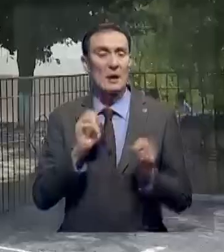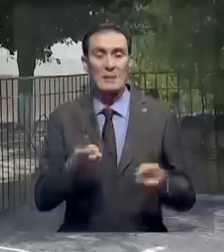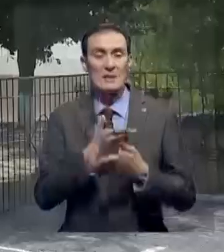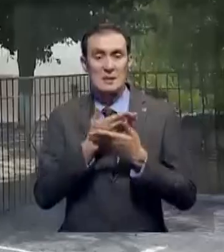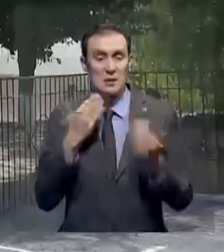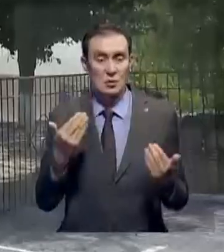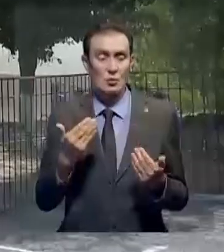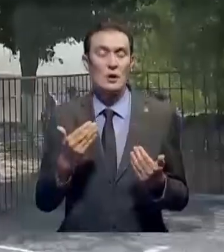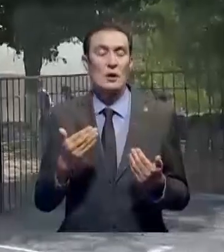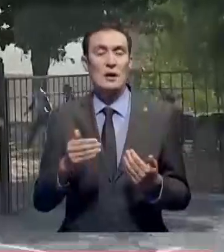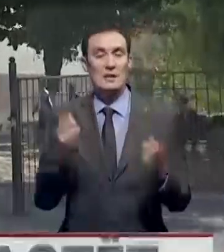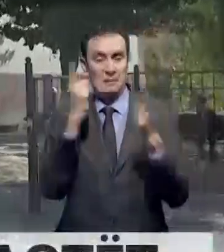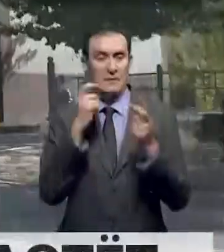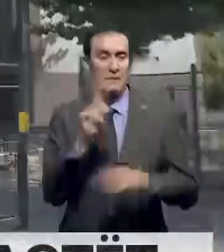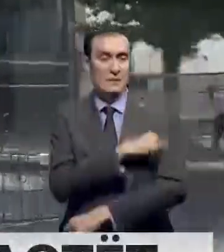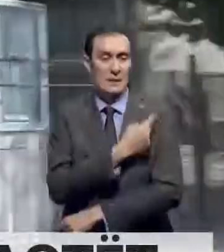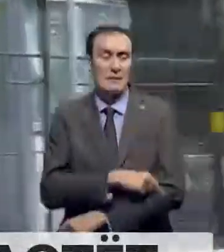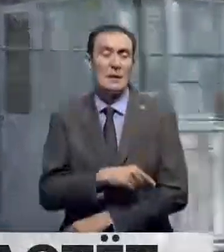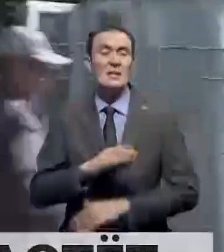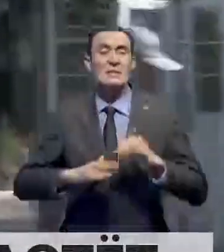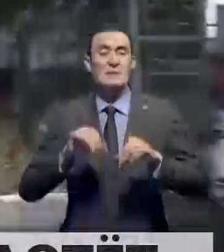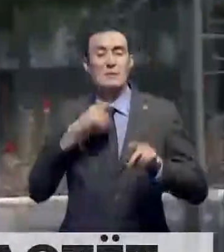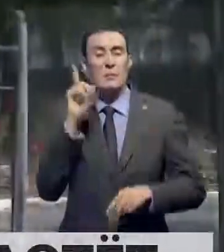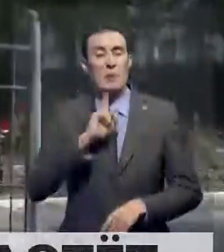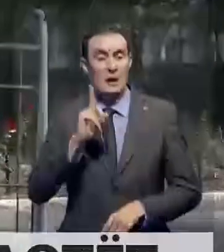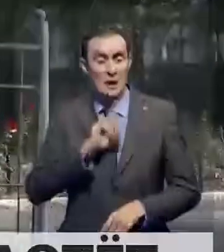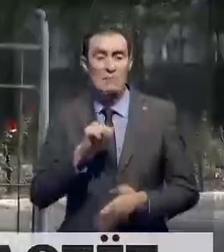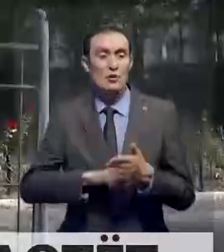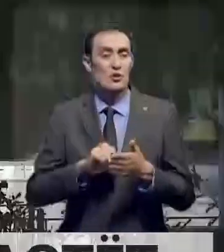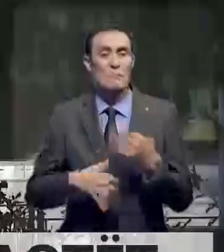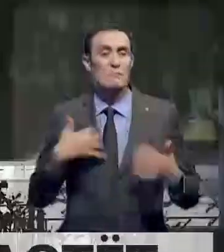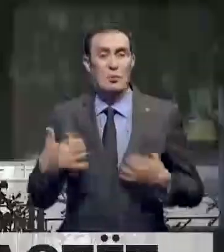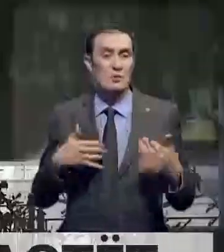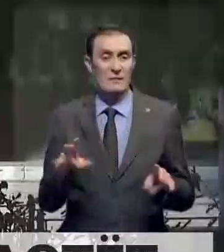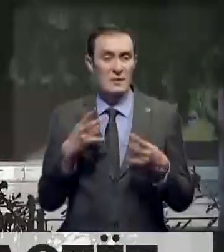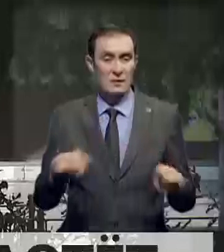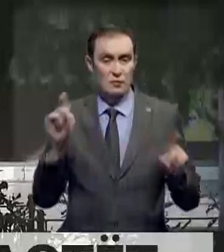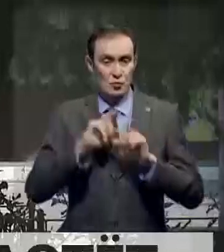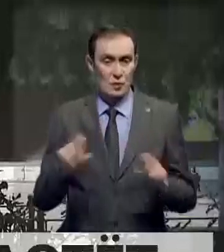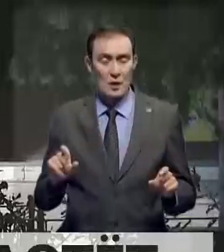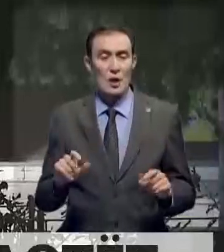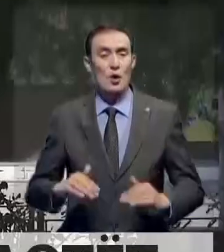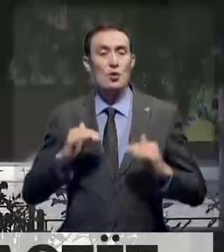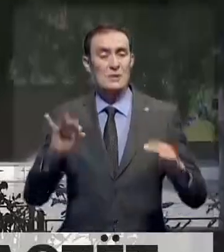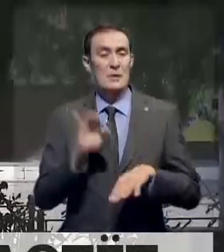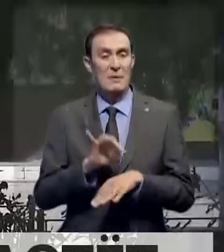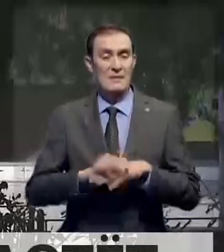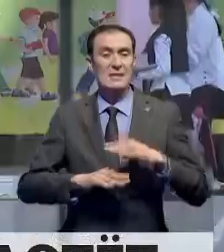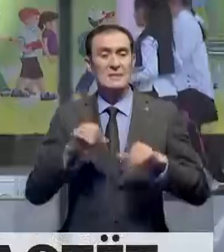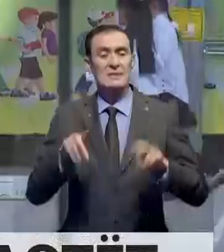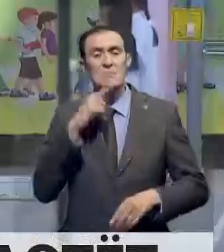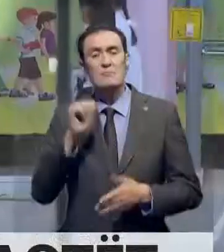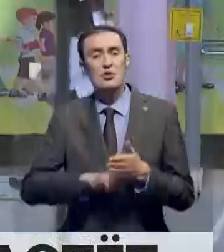заверили в департаменте санэпидконтроля. По словам специалистов, пока оснований для введения карантина в учебных заведениях нет.